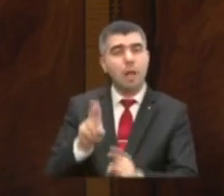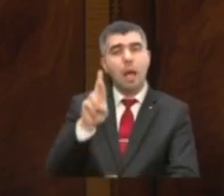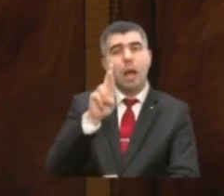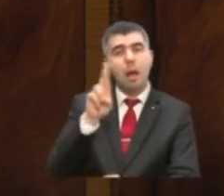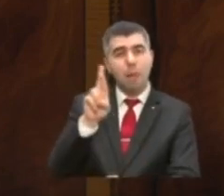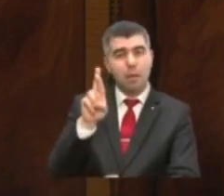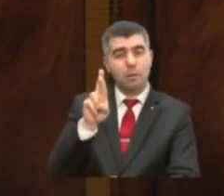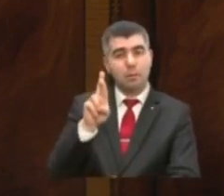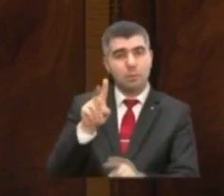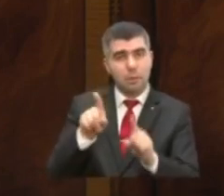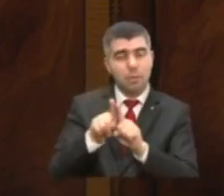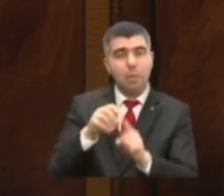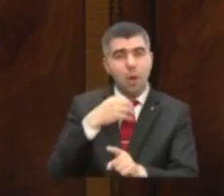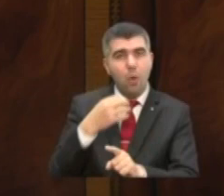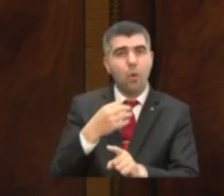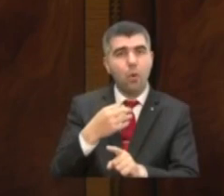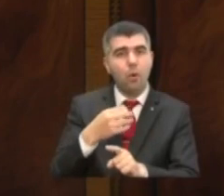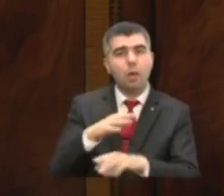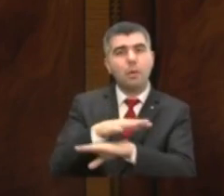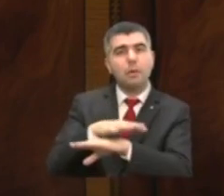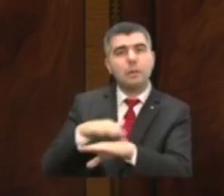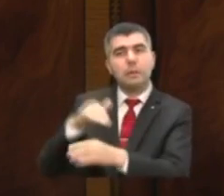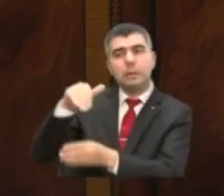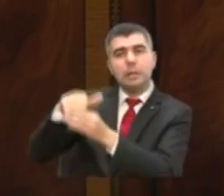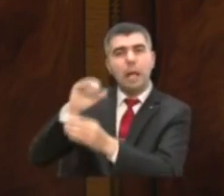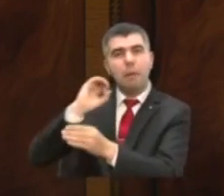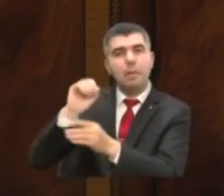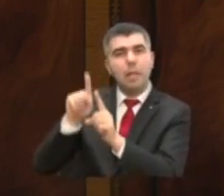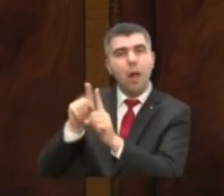المجلس الجماعي، خصنا غير نتفقوا على الإدانة ديالو.